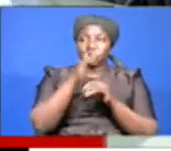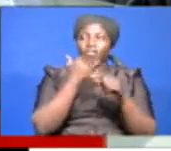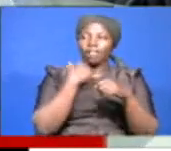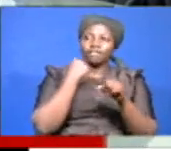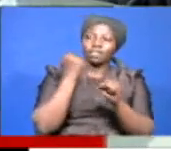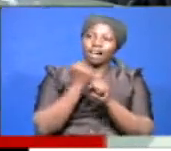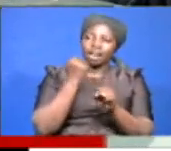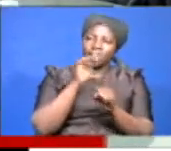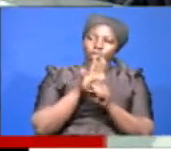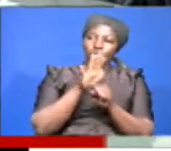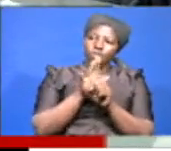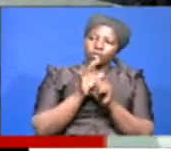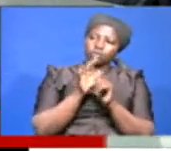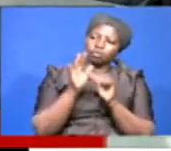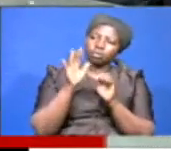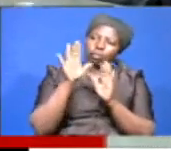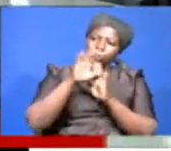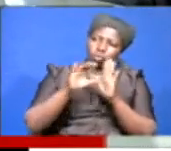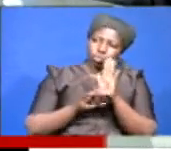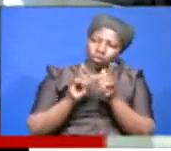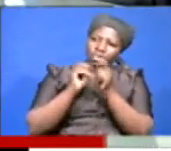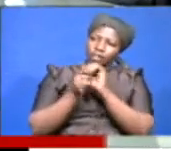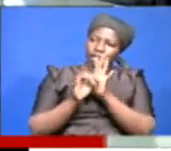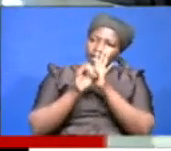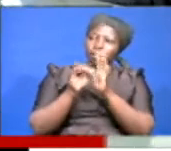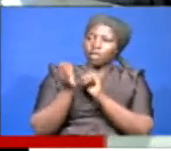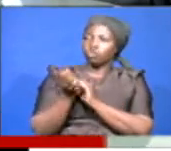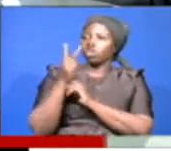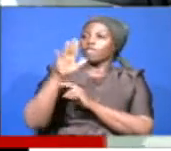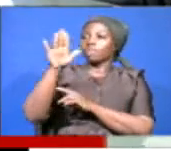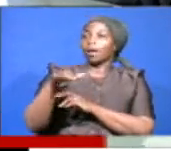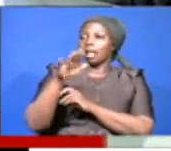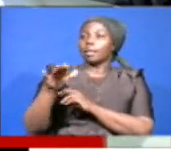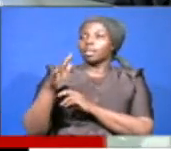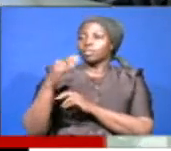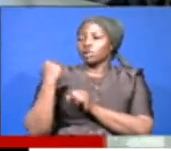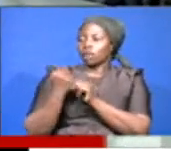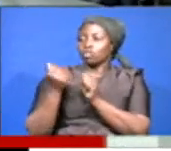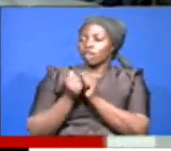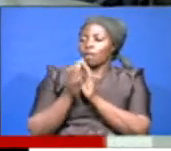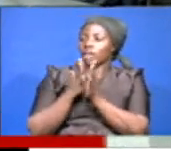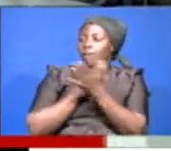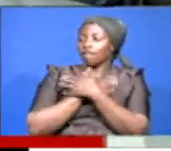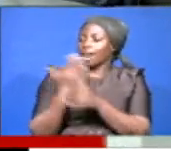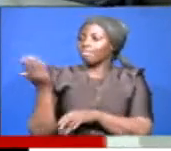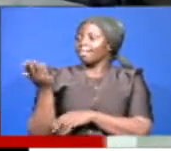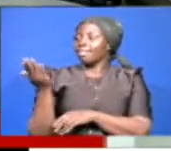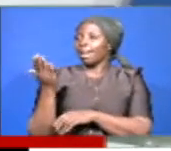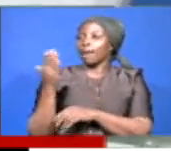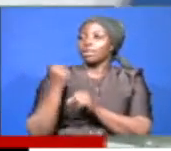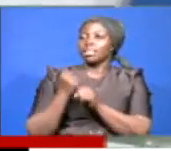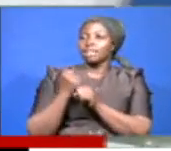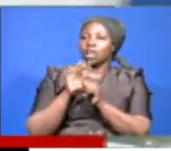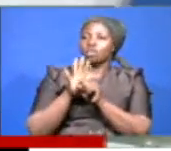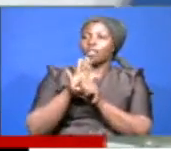sana katiba, kama the 12th parliament tulikuwa na mwenzangu hapa. Tulifanya miswada mingi yenye isaidii kwa mwananchi wa kawaida. Kwa hivyo